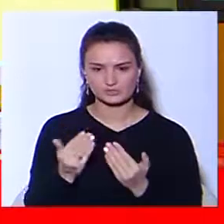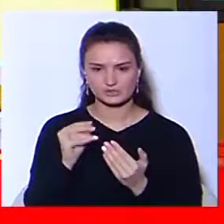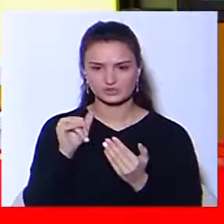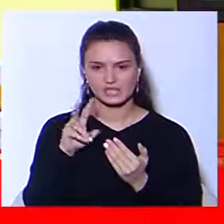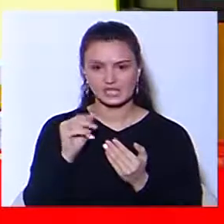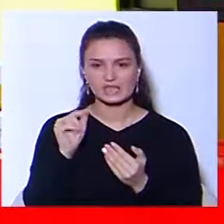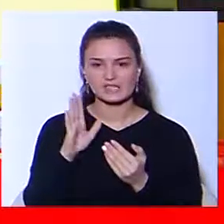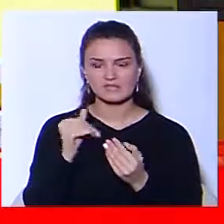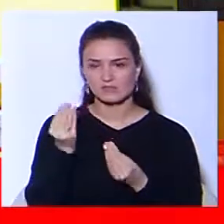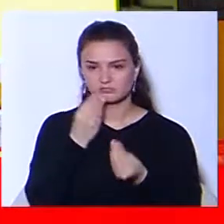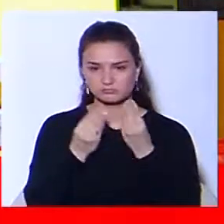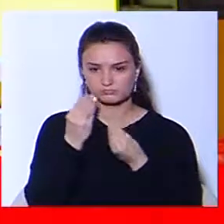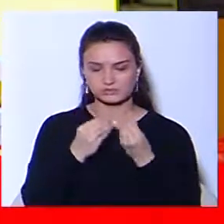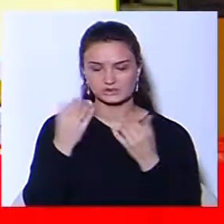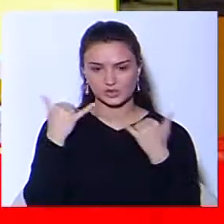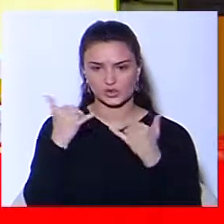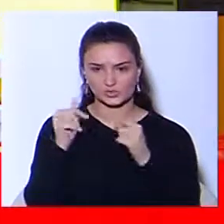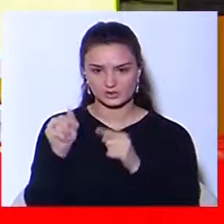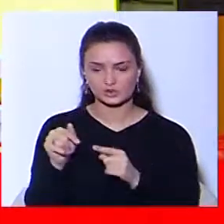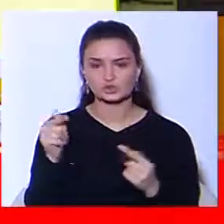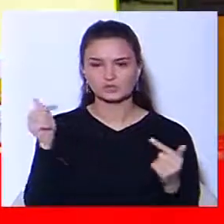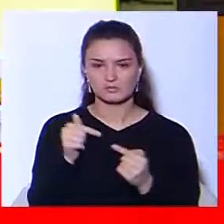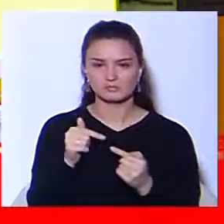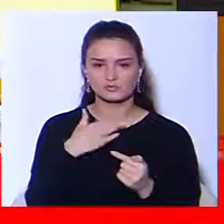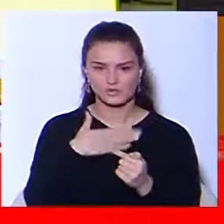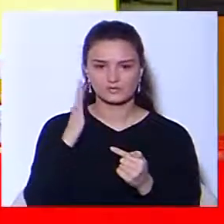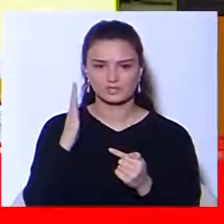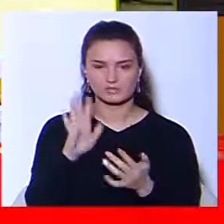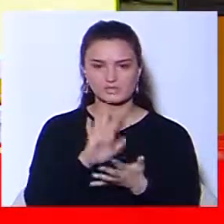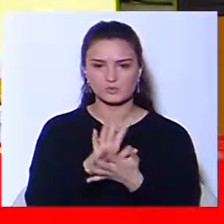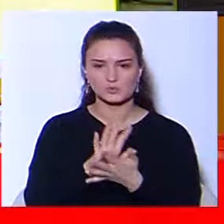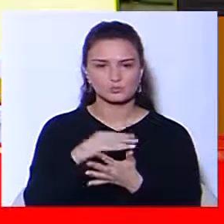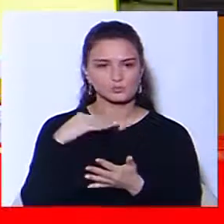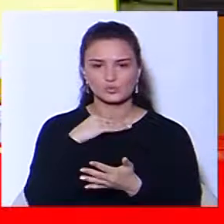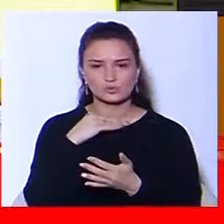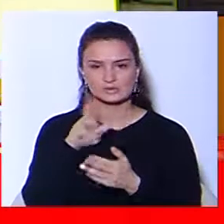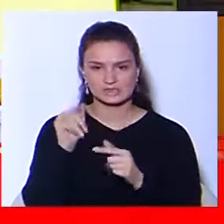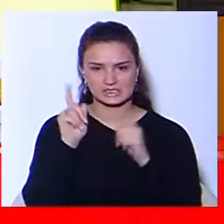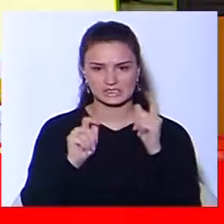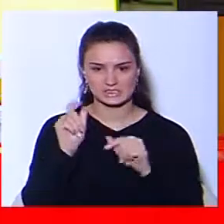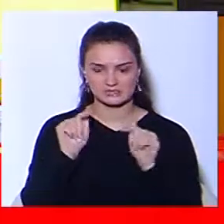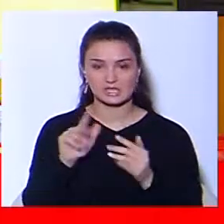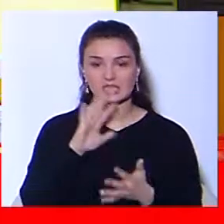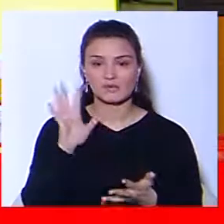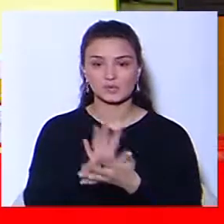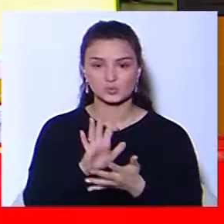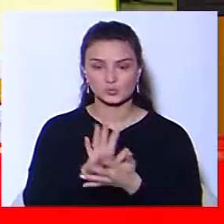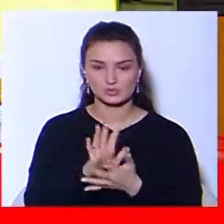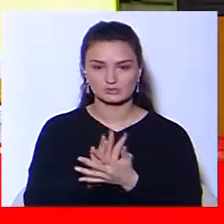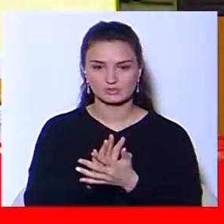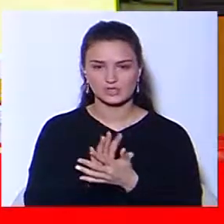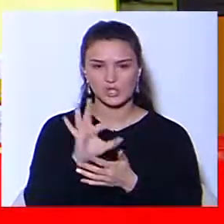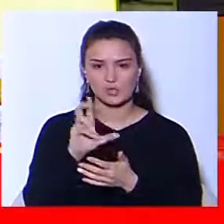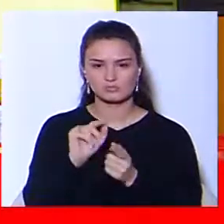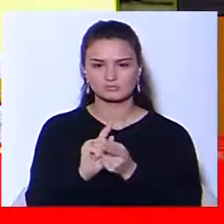ჩალას, თივას შეჭამს საქონელი, შესაბამისად ჩვენ გვექნება დაბინძურებული ხორცი და რძე. დაბინძურებულ,